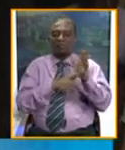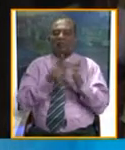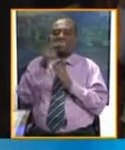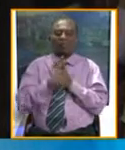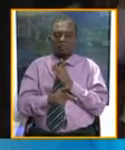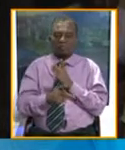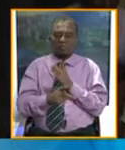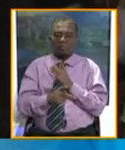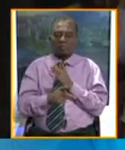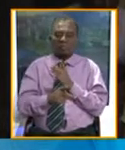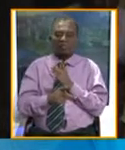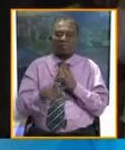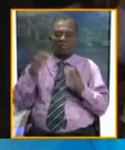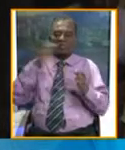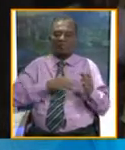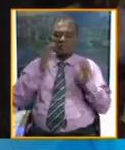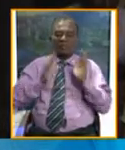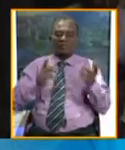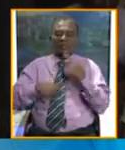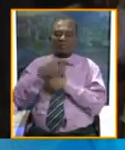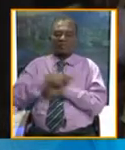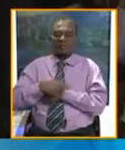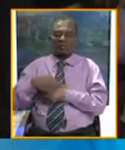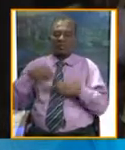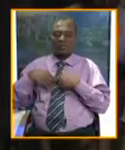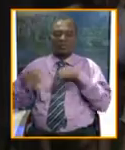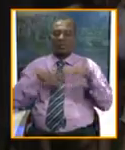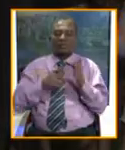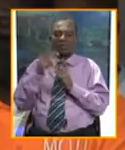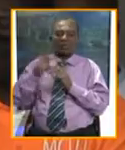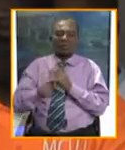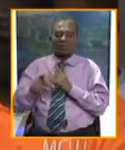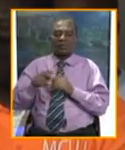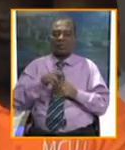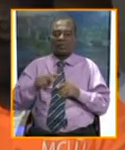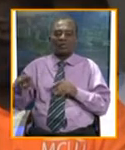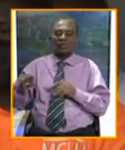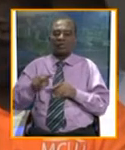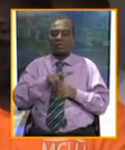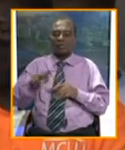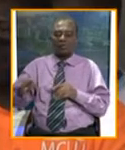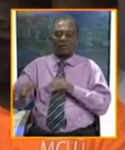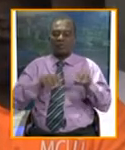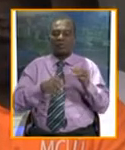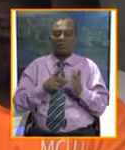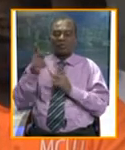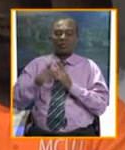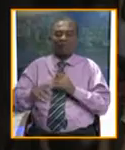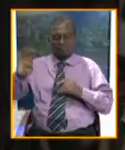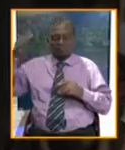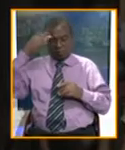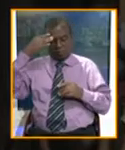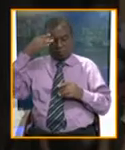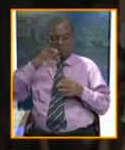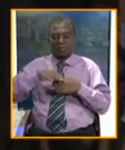des projets. Ceux qui sont bénéficiaires aujourd'hui, c'est parce qu'ils ont monté des projets. Vous montez des projets, le ministère de l'Emploi Jeune est là pour